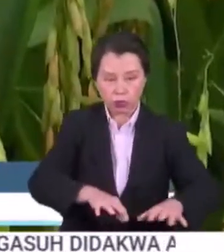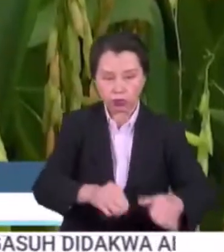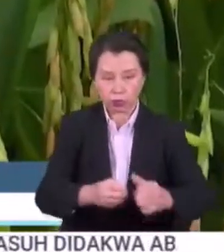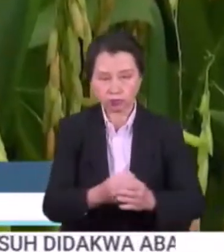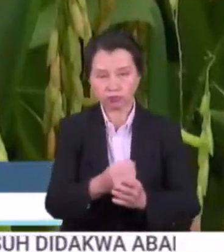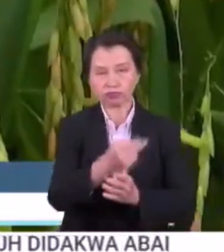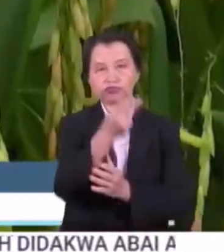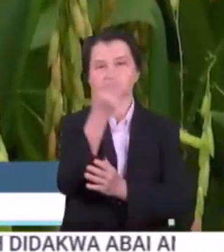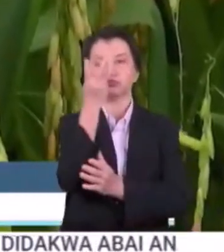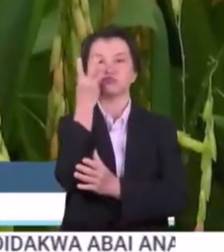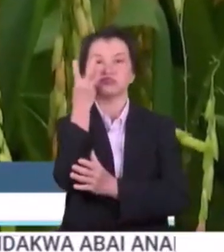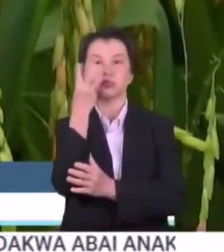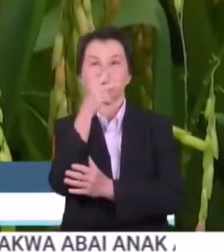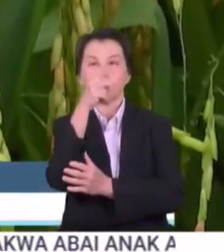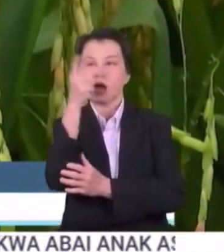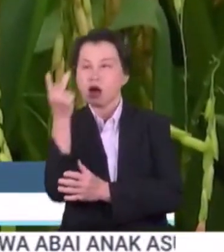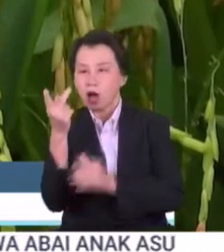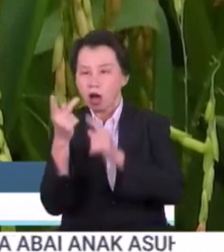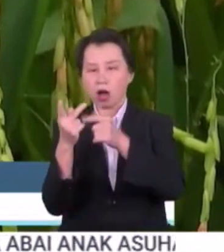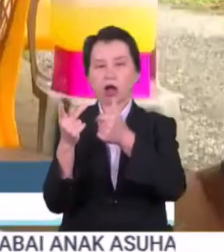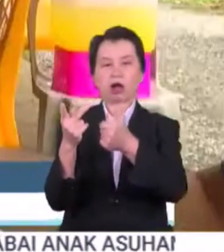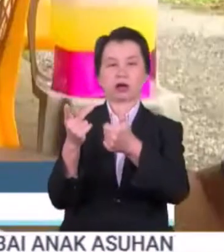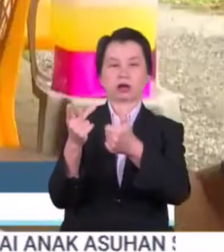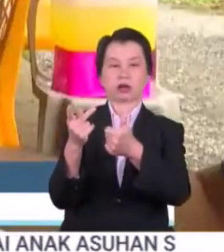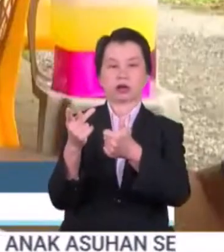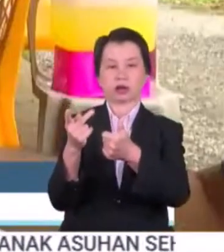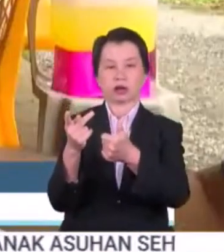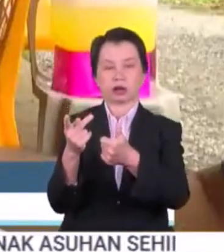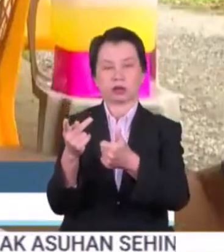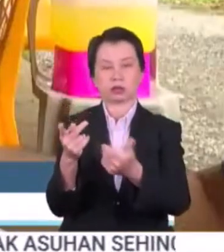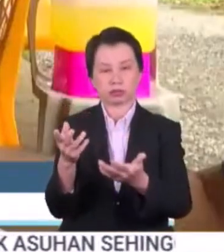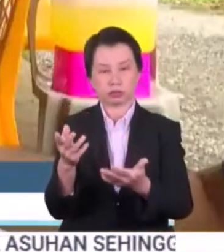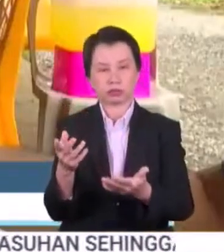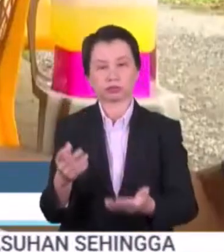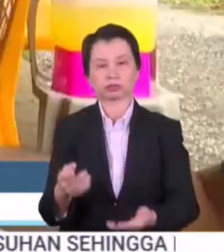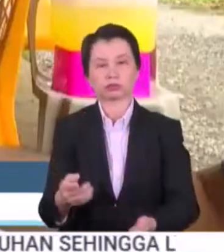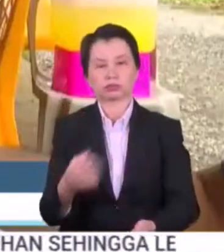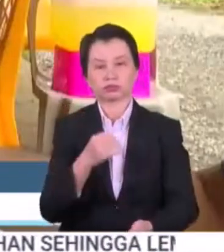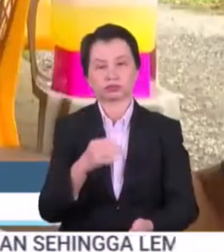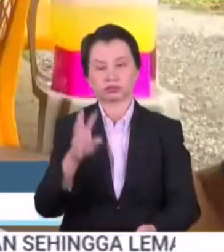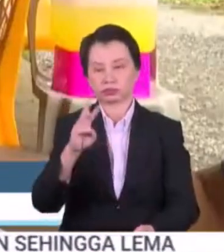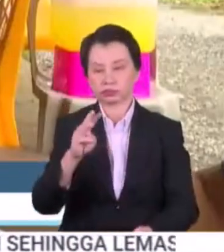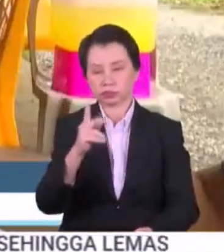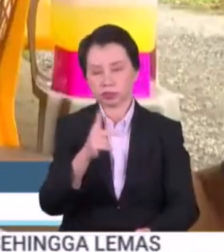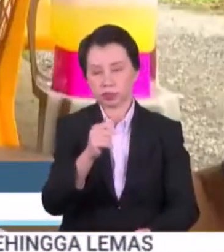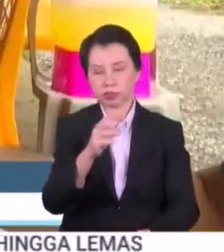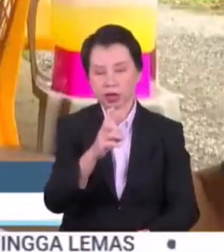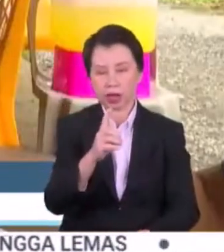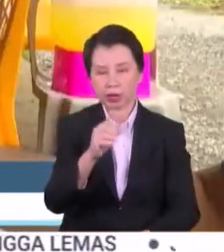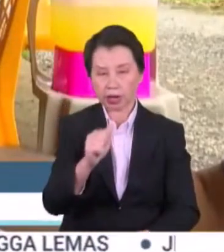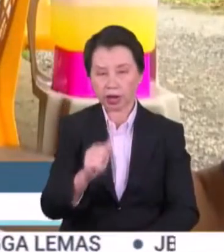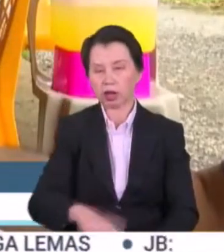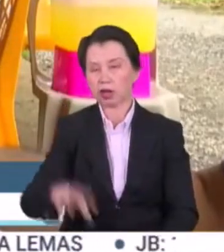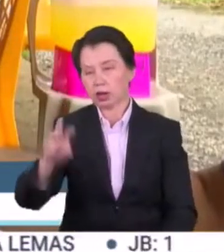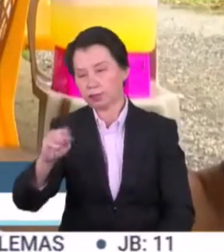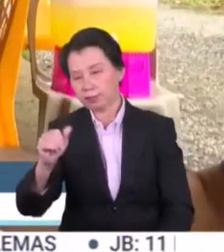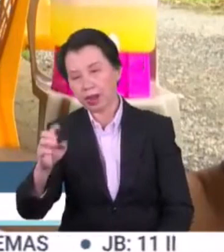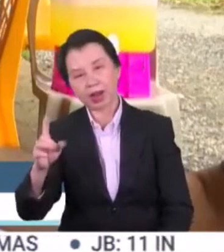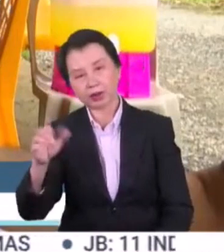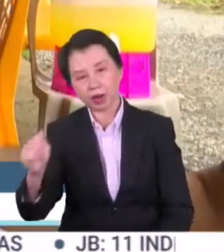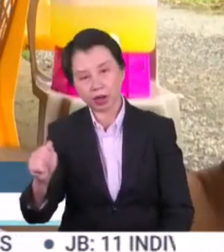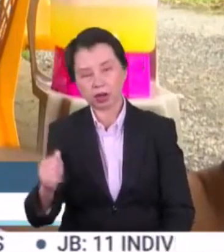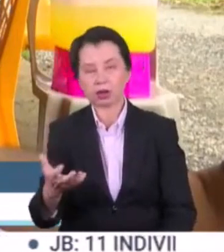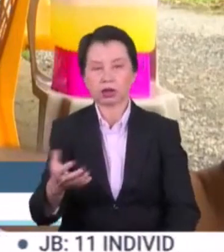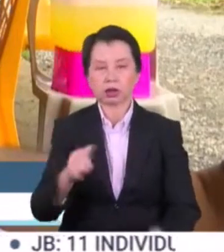yang berkualiti. Dia tak kira di kawasan Haida ke, Kada ke, Mada ke, Luak Mada ke. Pasal macam